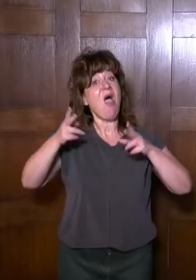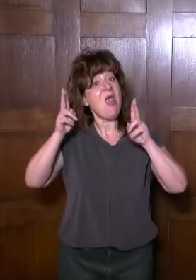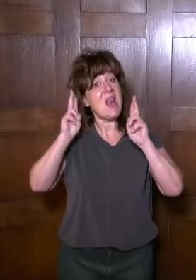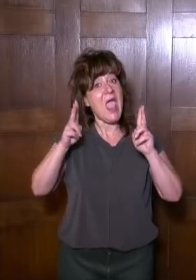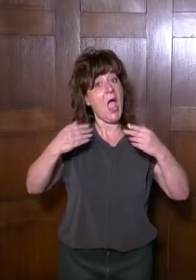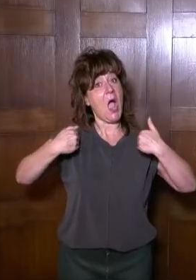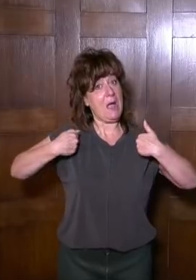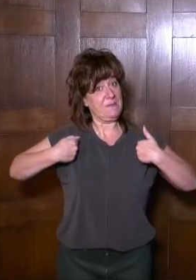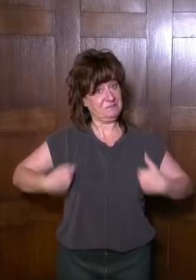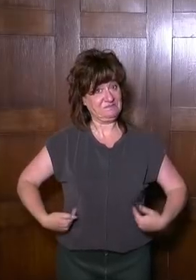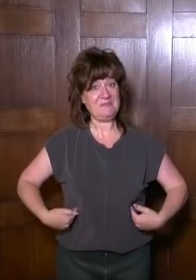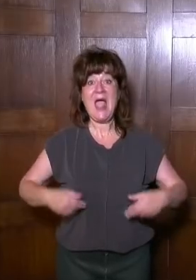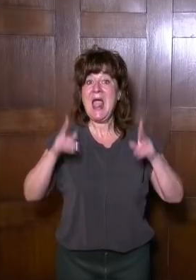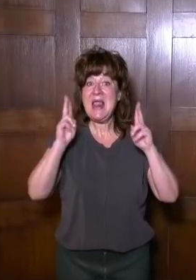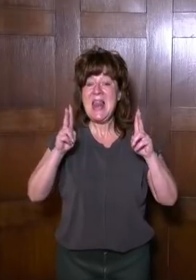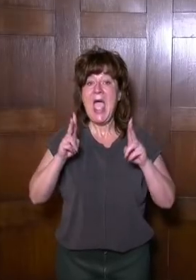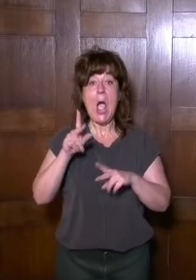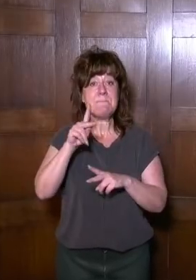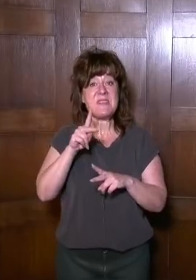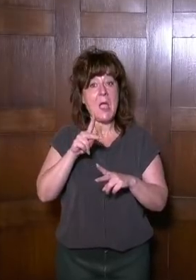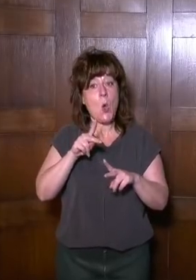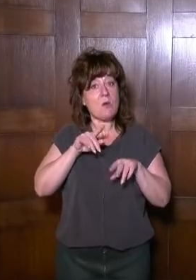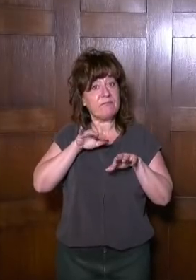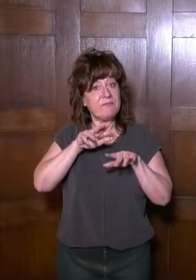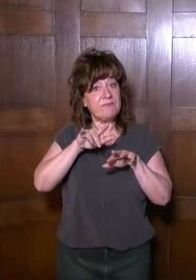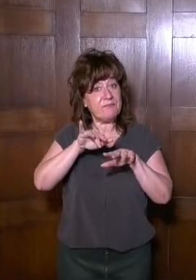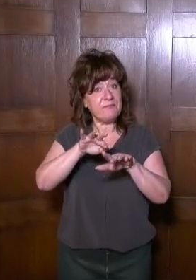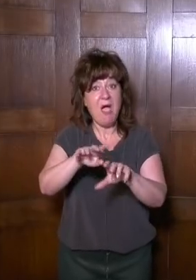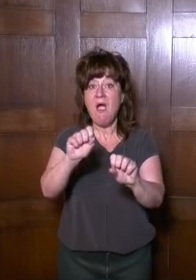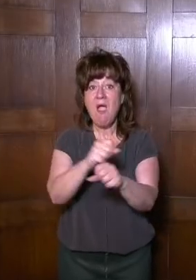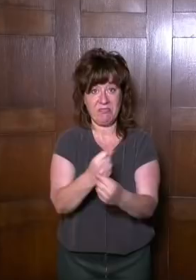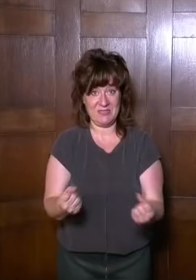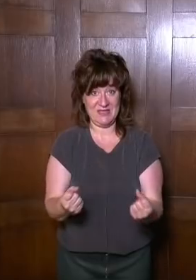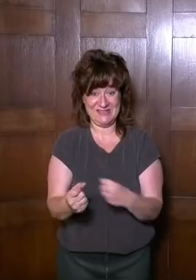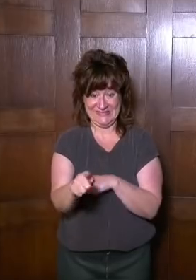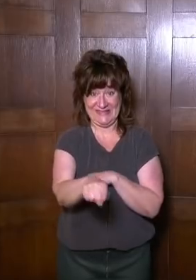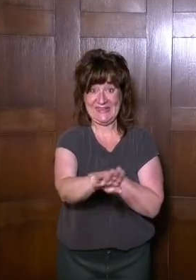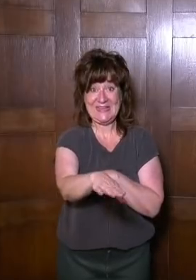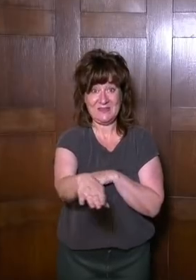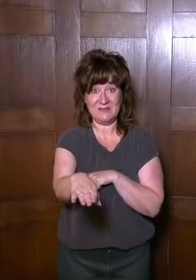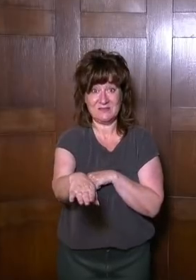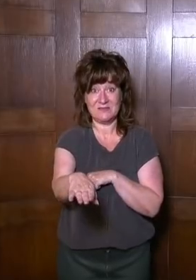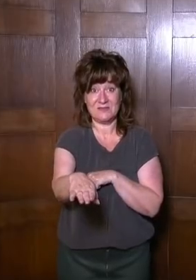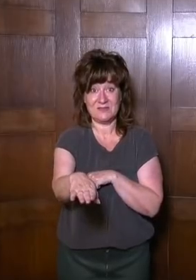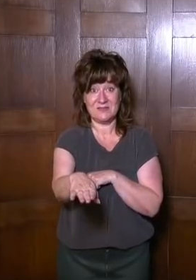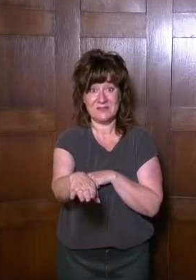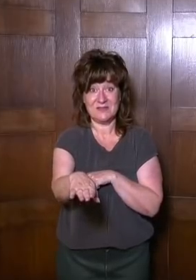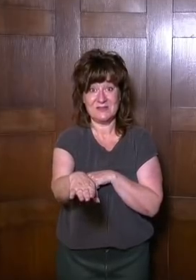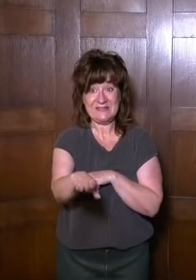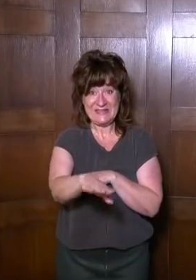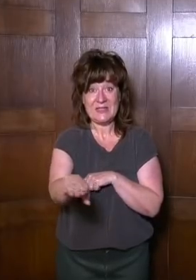der Lehrer als Pädagoge nicht voll wirken konnte. Ja? Und damit den Kindern hier